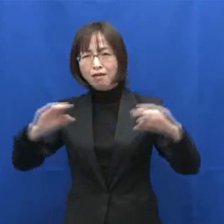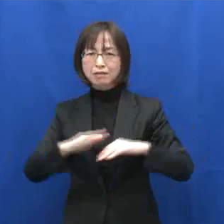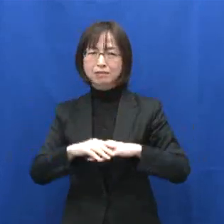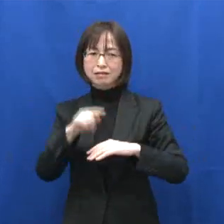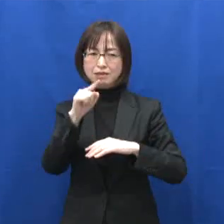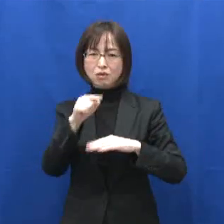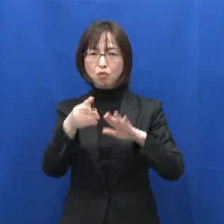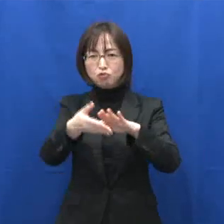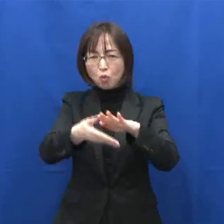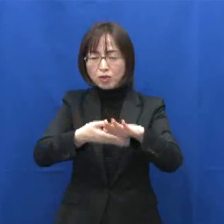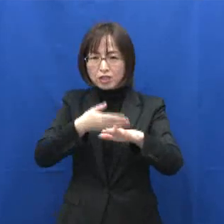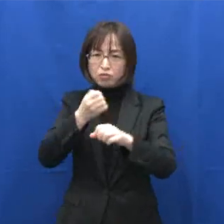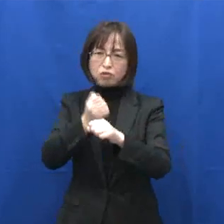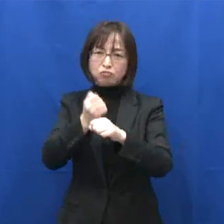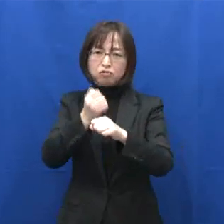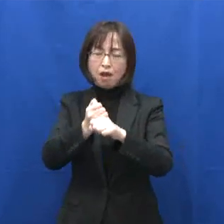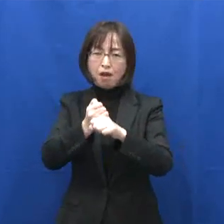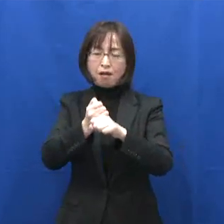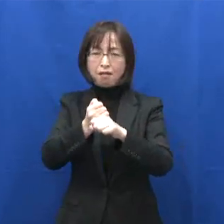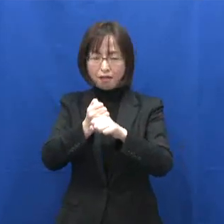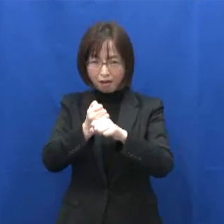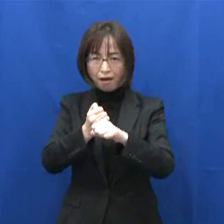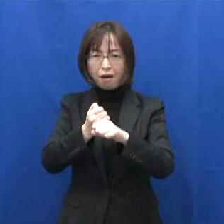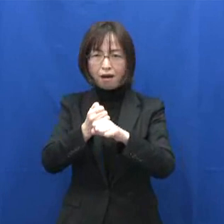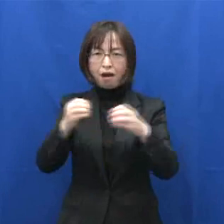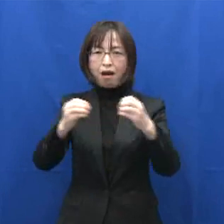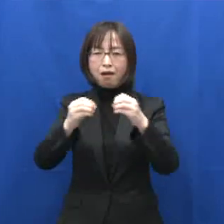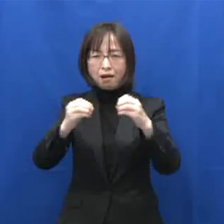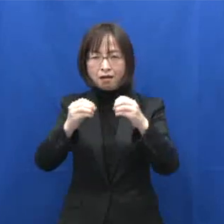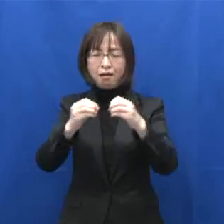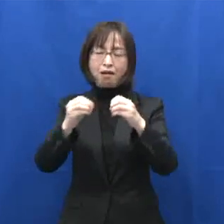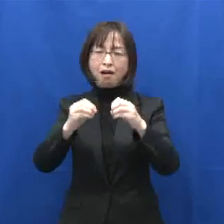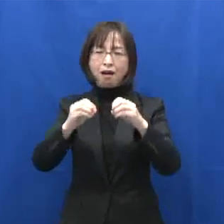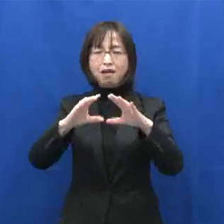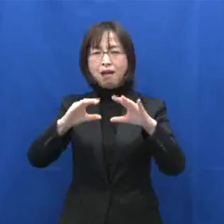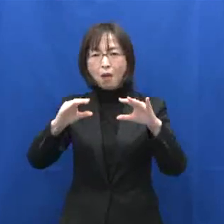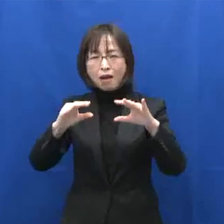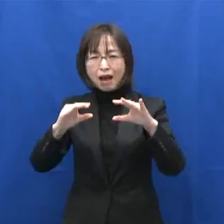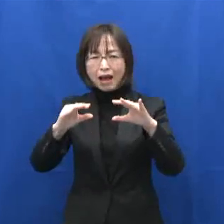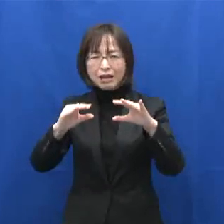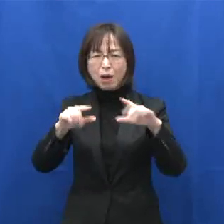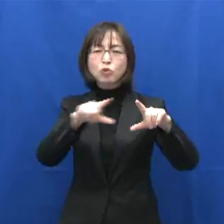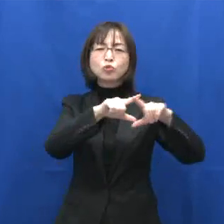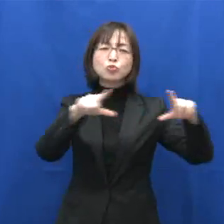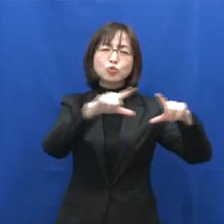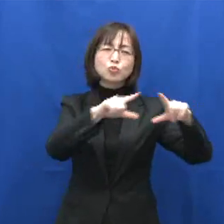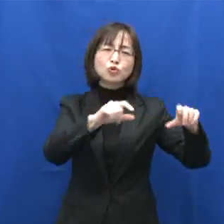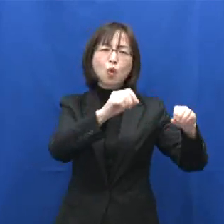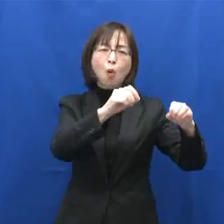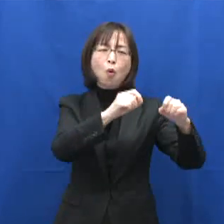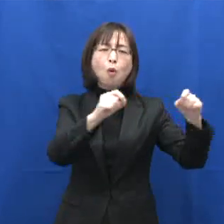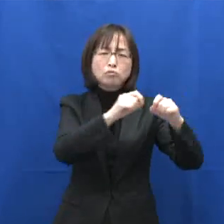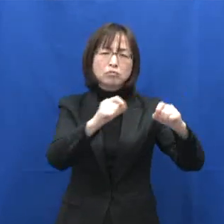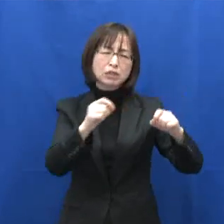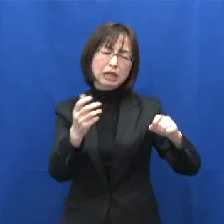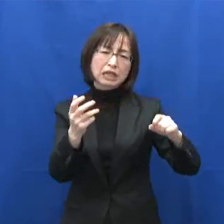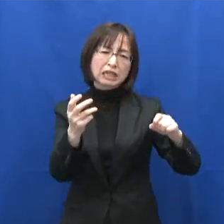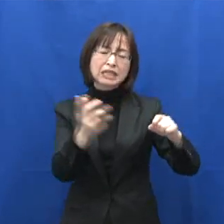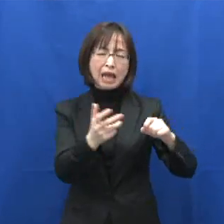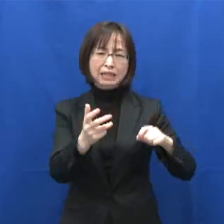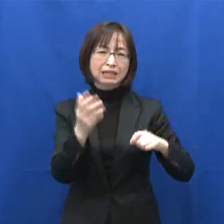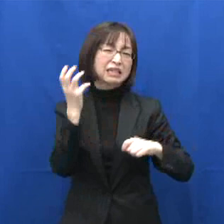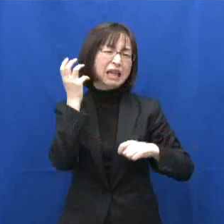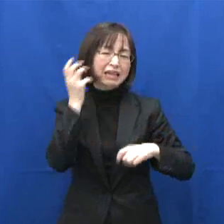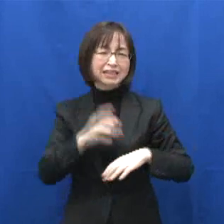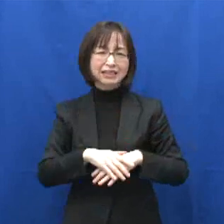作ったマスクあのゴムなので 全然違いますよ、 ね、そうですね輪ゴムだと痛くなってしまうかもしれないので、